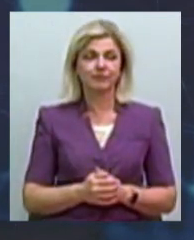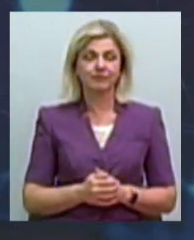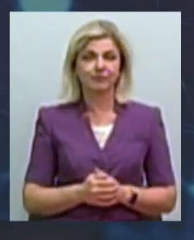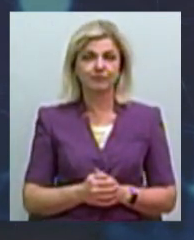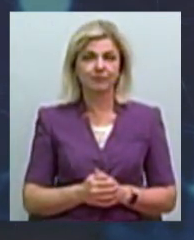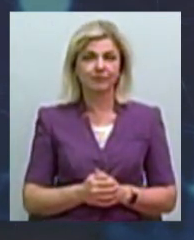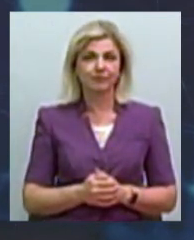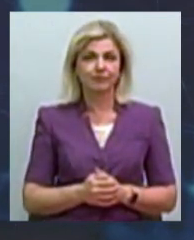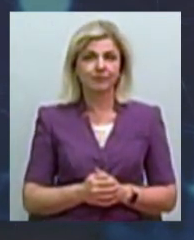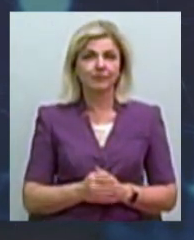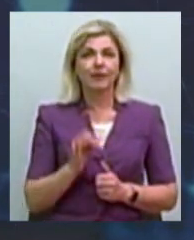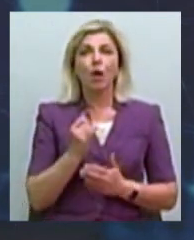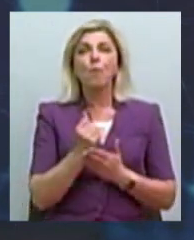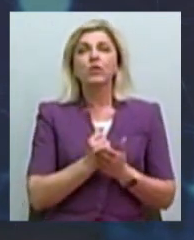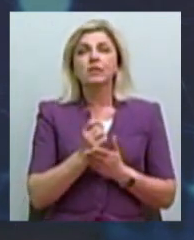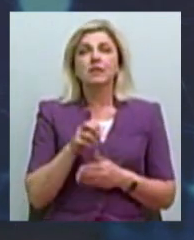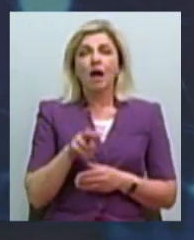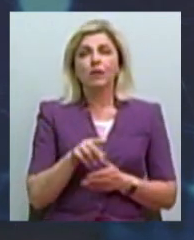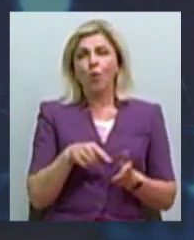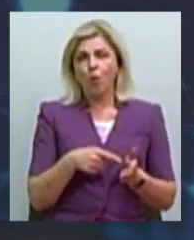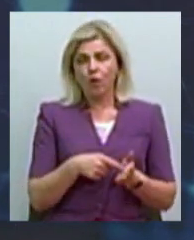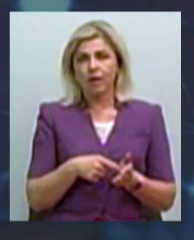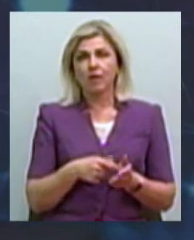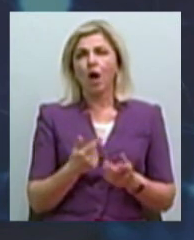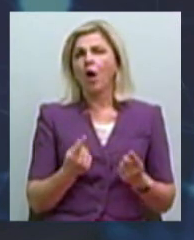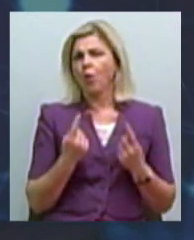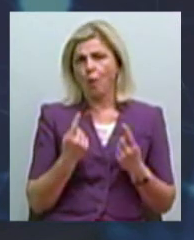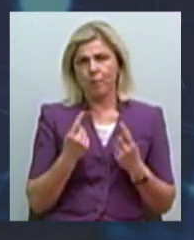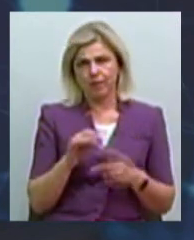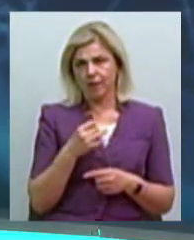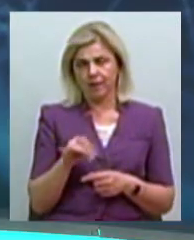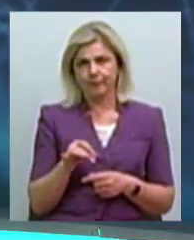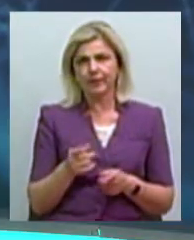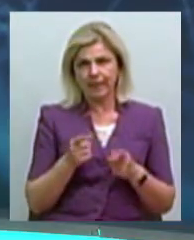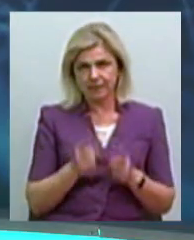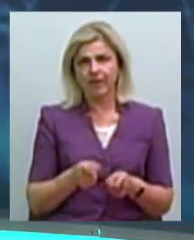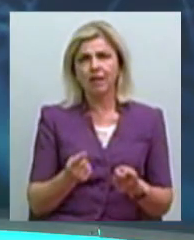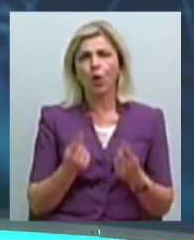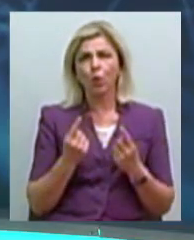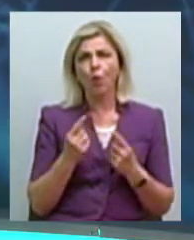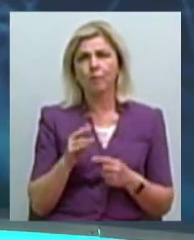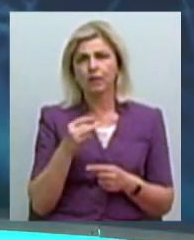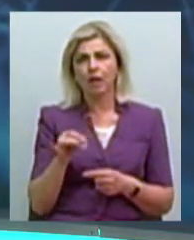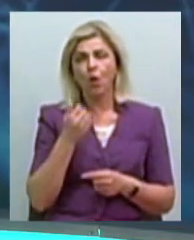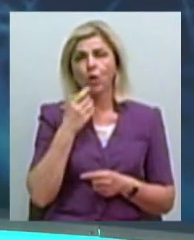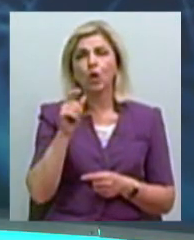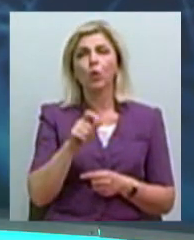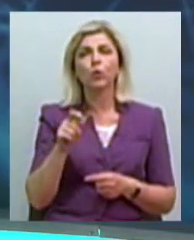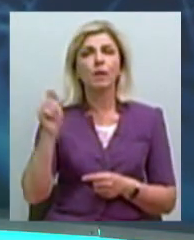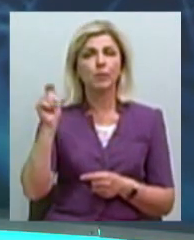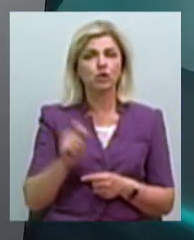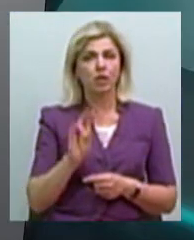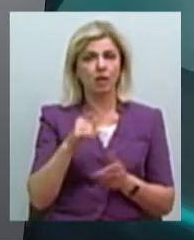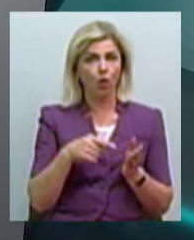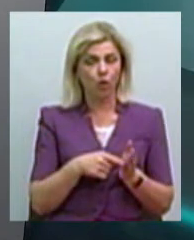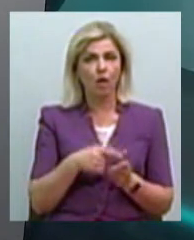есть. И знаете, потенциал города на самом деле, он ну огромный, вот действительно огромный. Когда люди приезжают в Николаев, о чем они говорят? Что